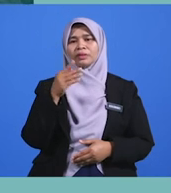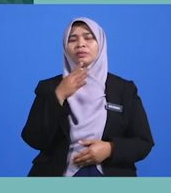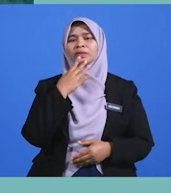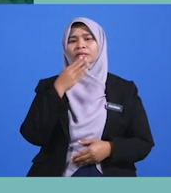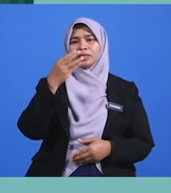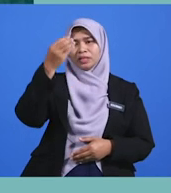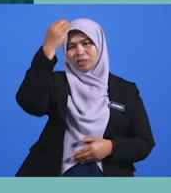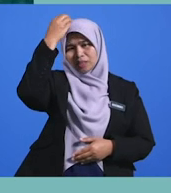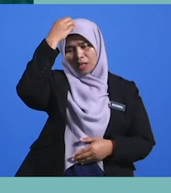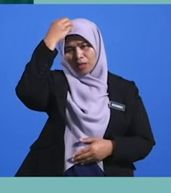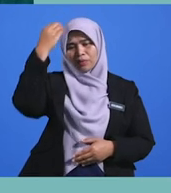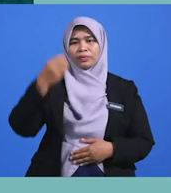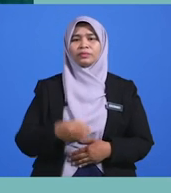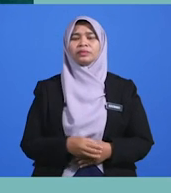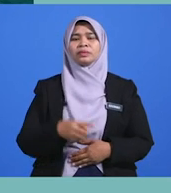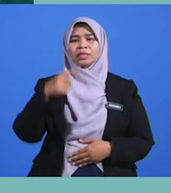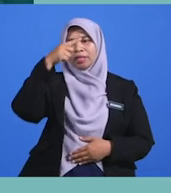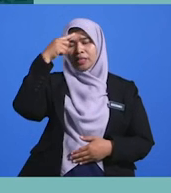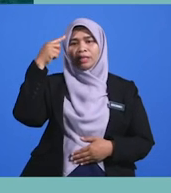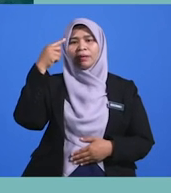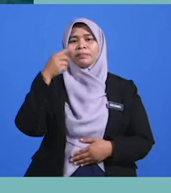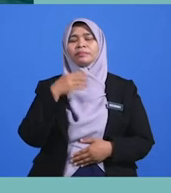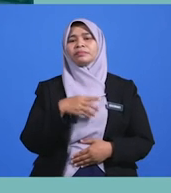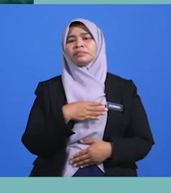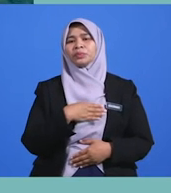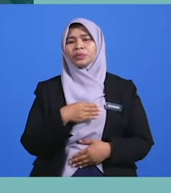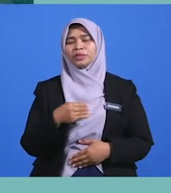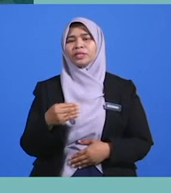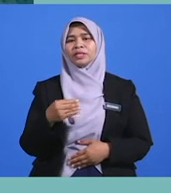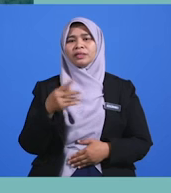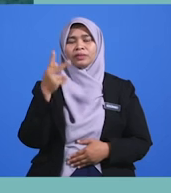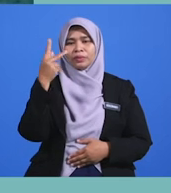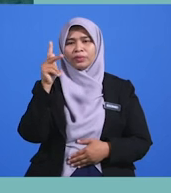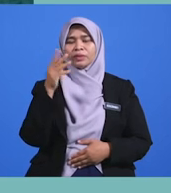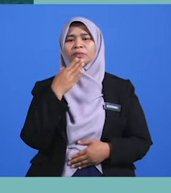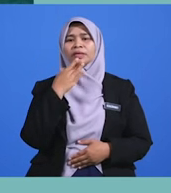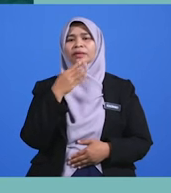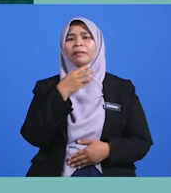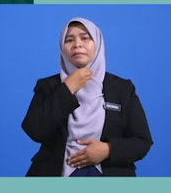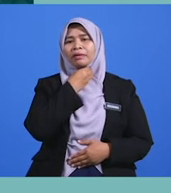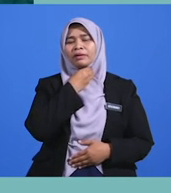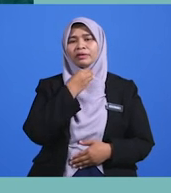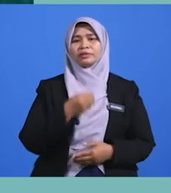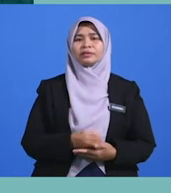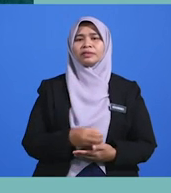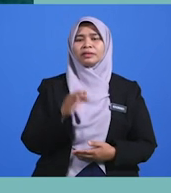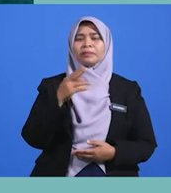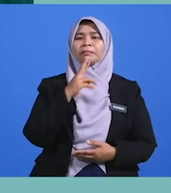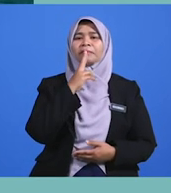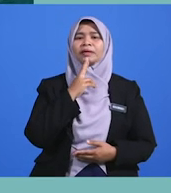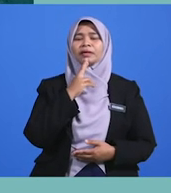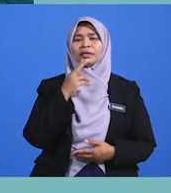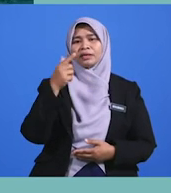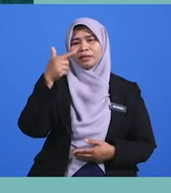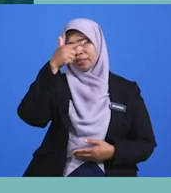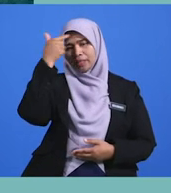Selangor. Hitam, putih dan kuning mewakili warna Perak. Dan merah,